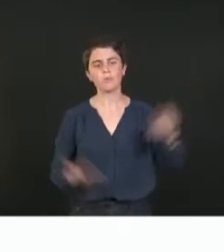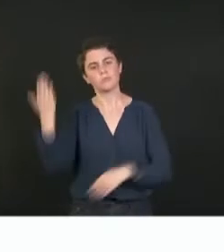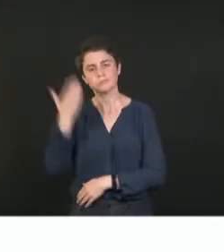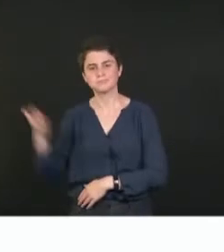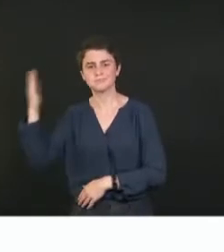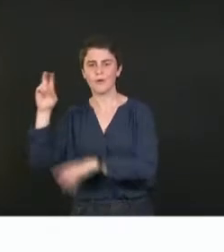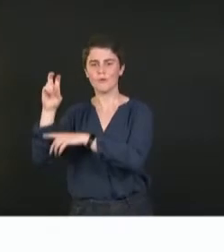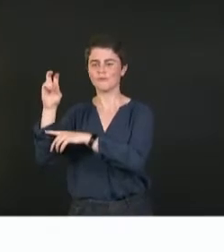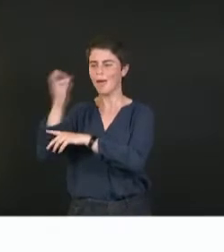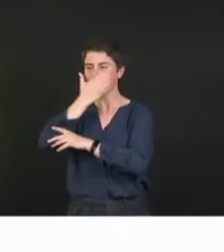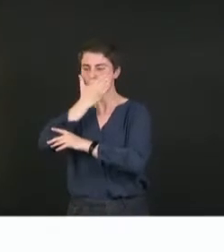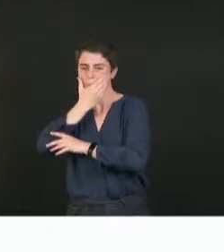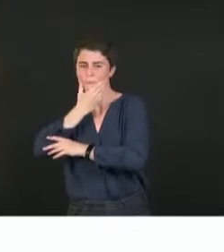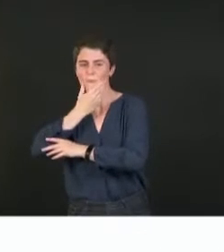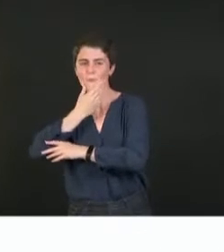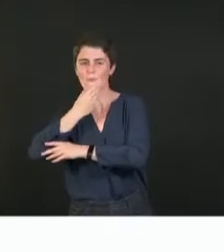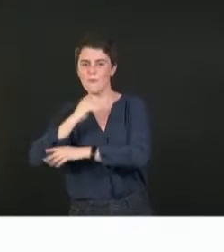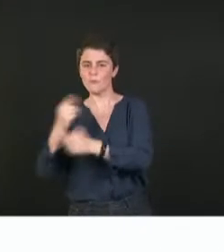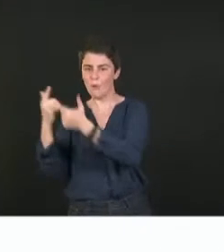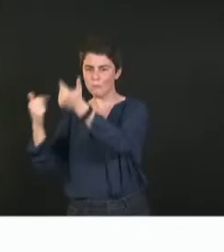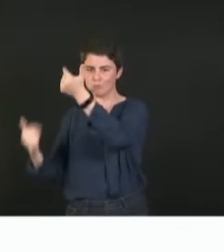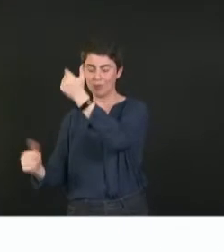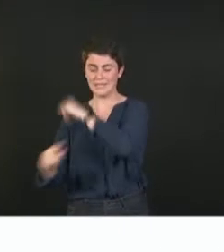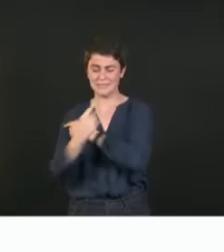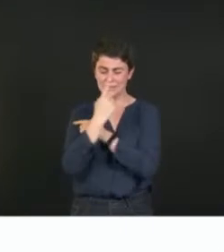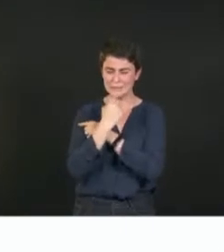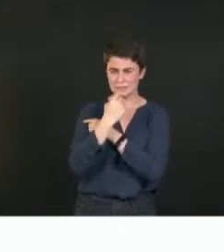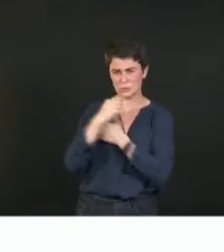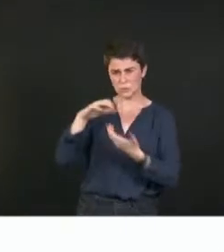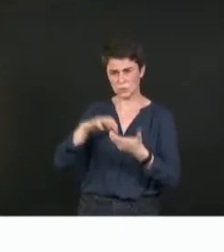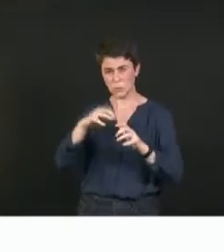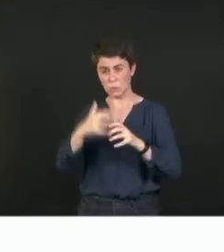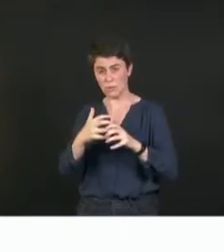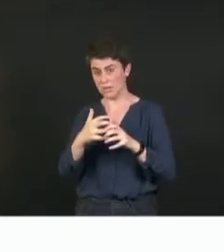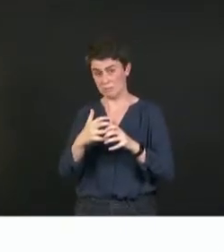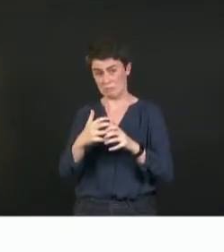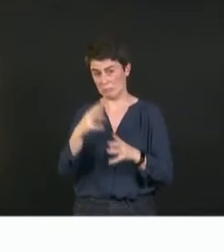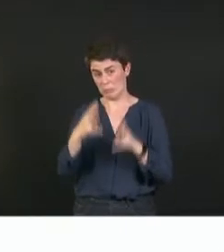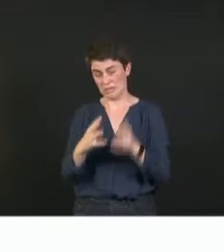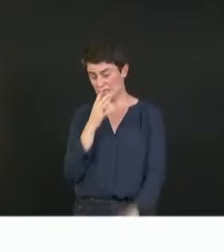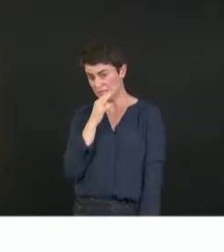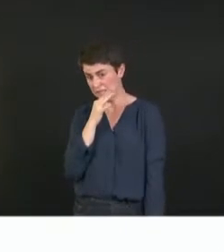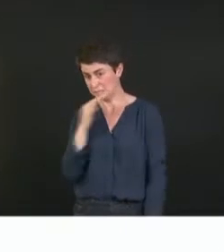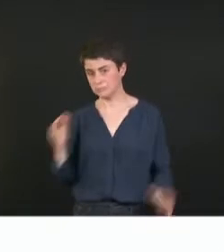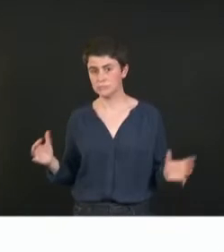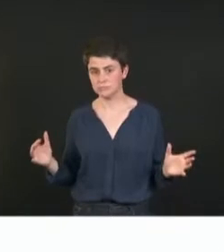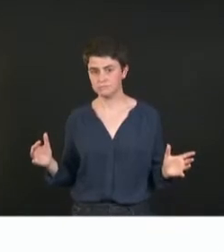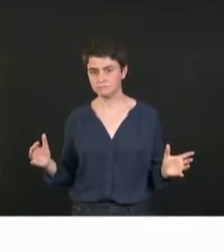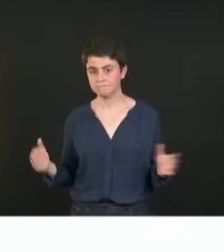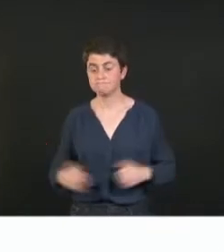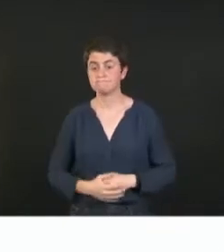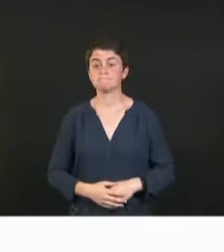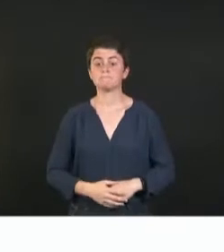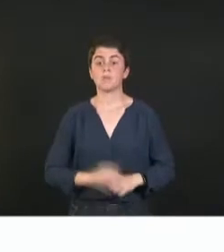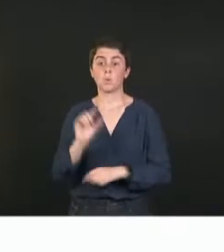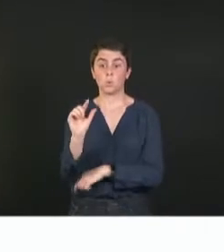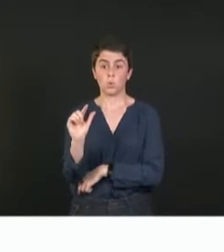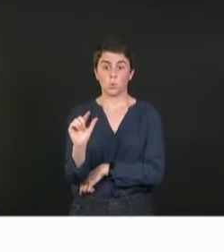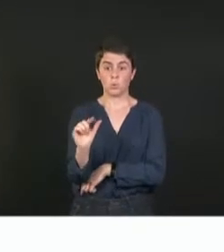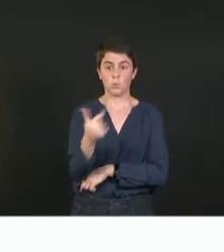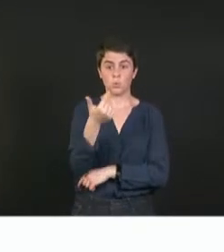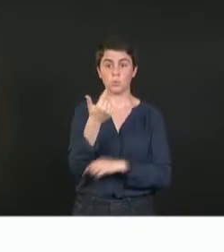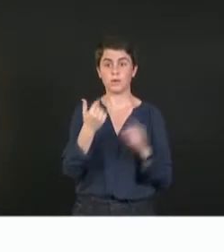hêtre, et en rouge, c'est là où ça va être plus compliqué, voire impossible. Et on passe sur la carte de droite, à partir donc,